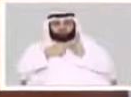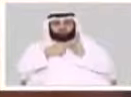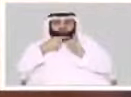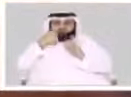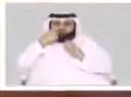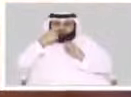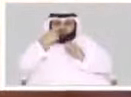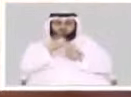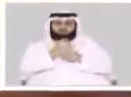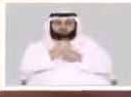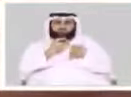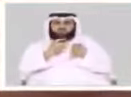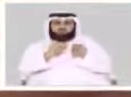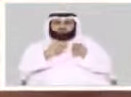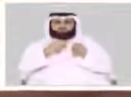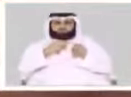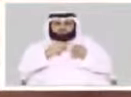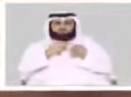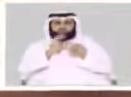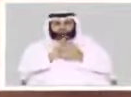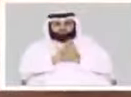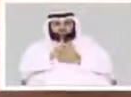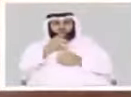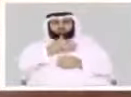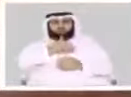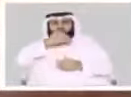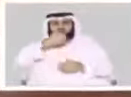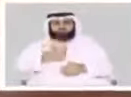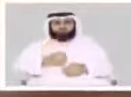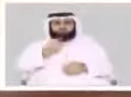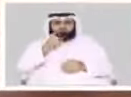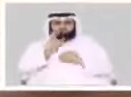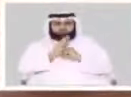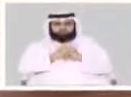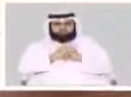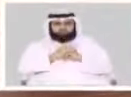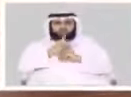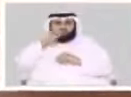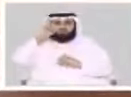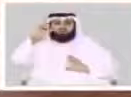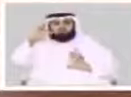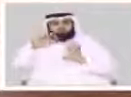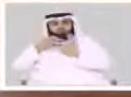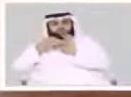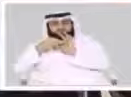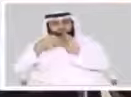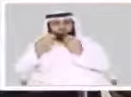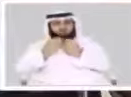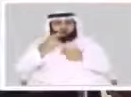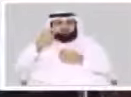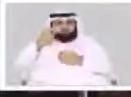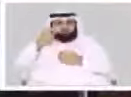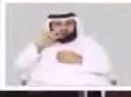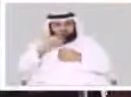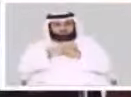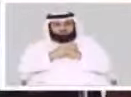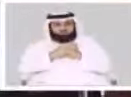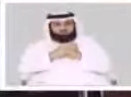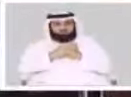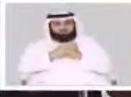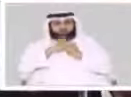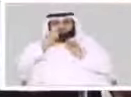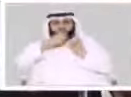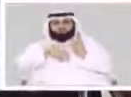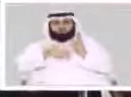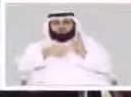بما، فالإيمان في حد ذاته نعم هو عقد بينه وبين الله عز وجل. نعم. والأحكام